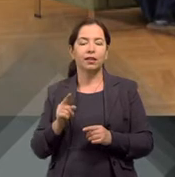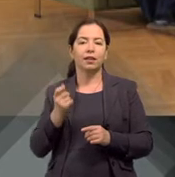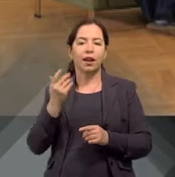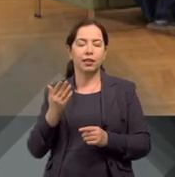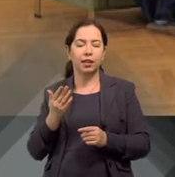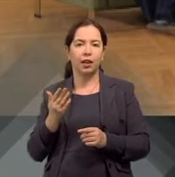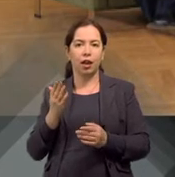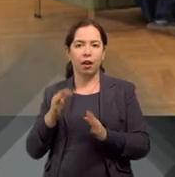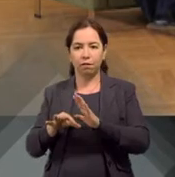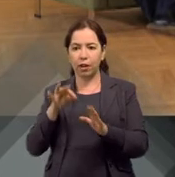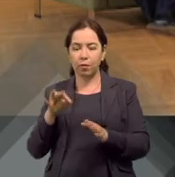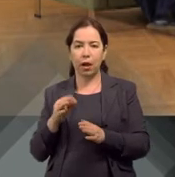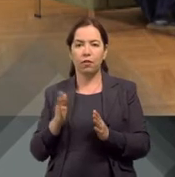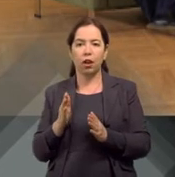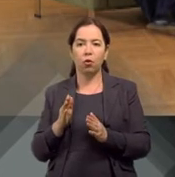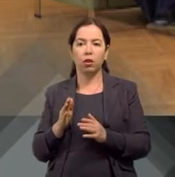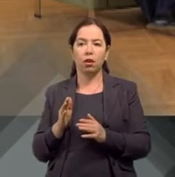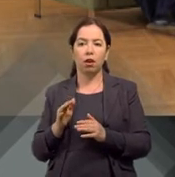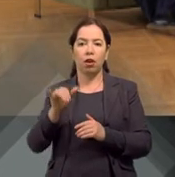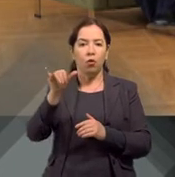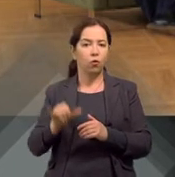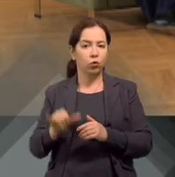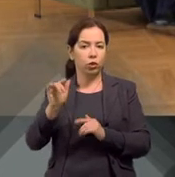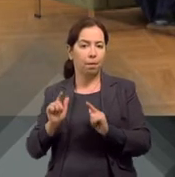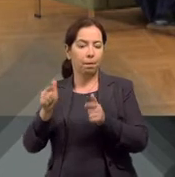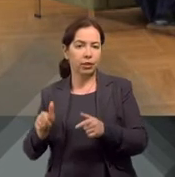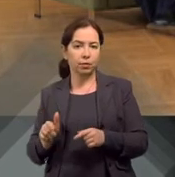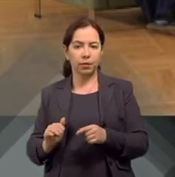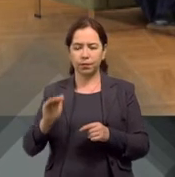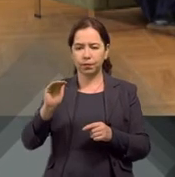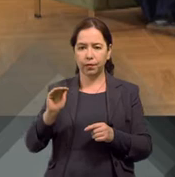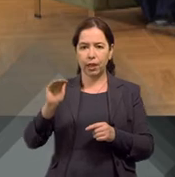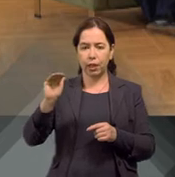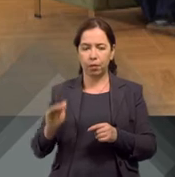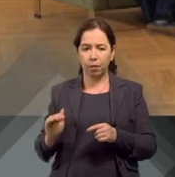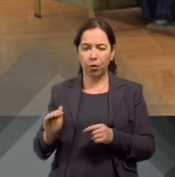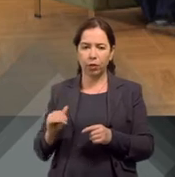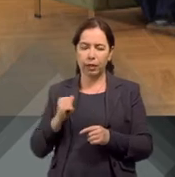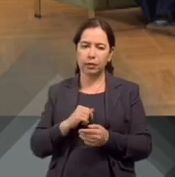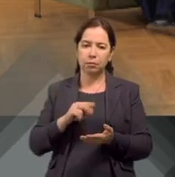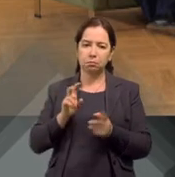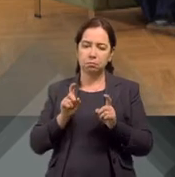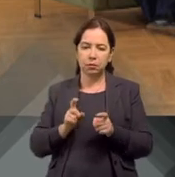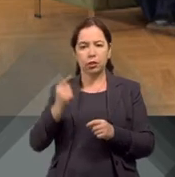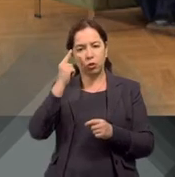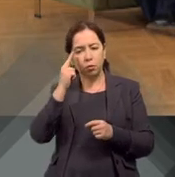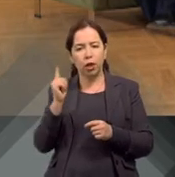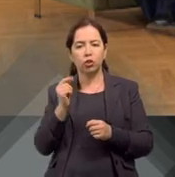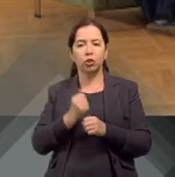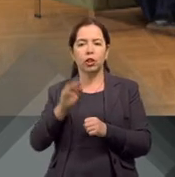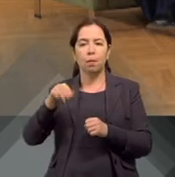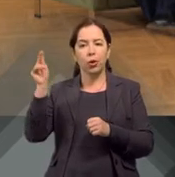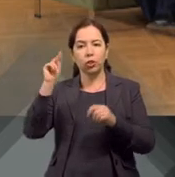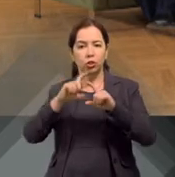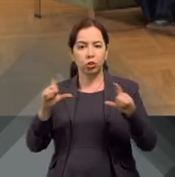человек остается один на один с этим выбором, наверное, самым страшным в жизни. Вот что ты будешь делать после школы, да? Куда ты пойдешь?